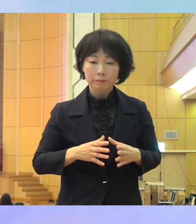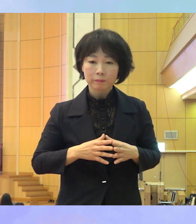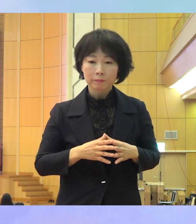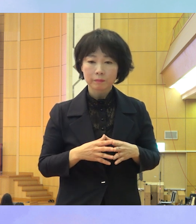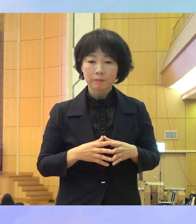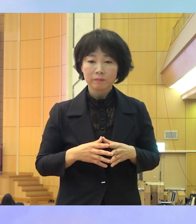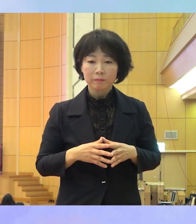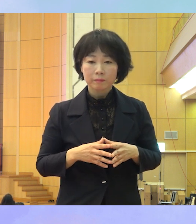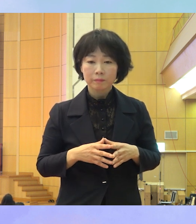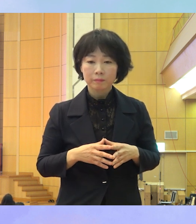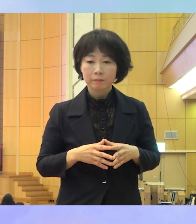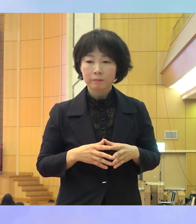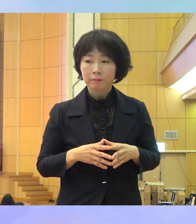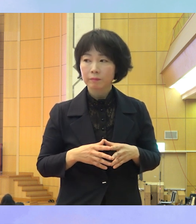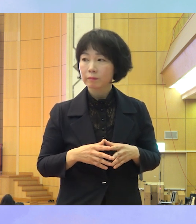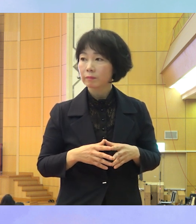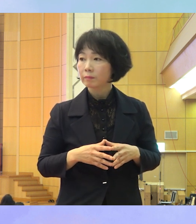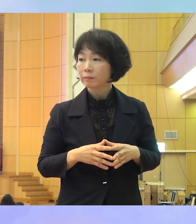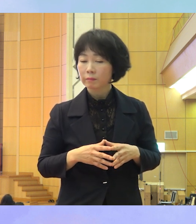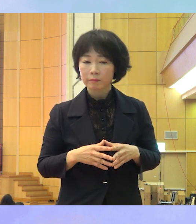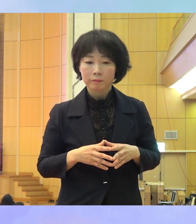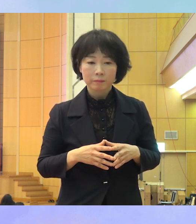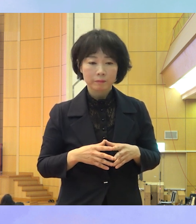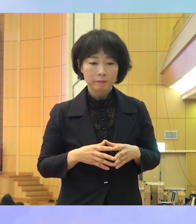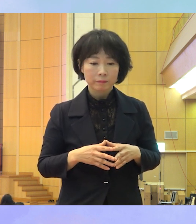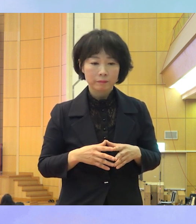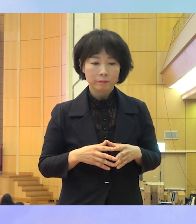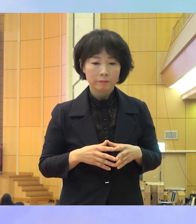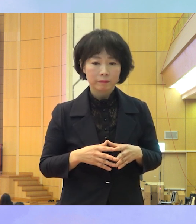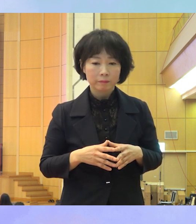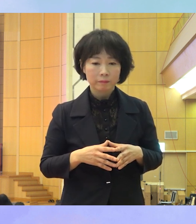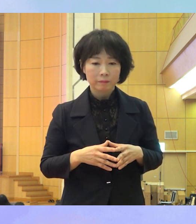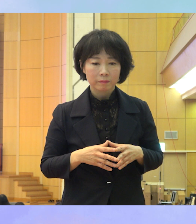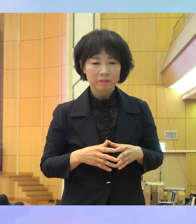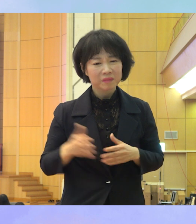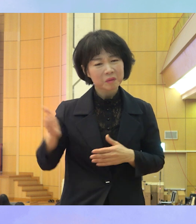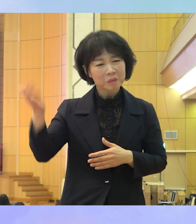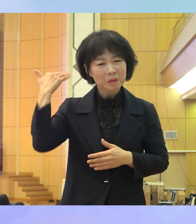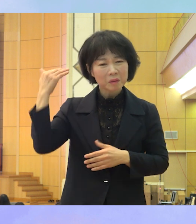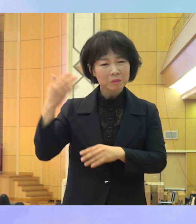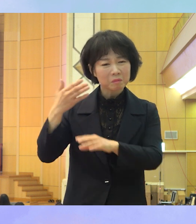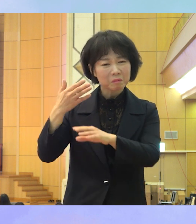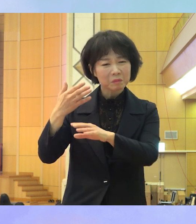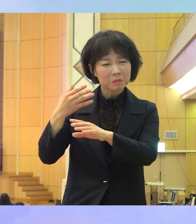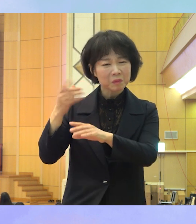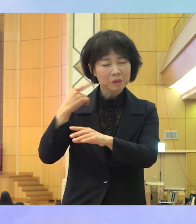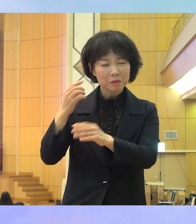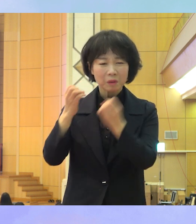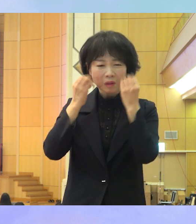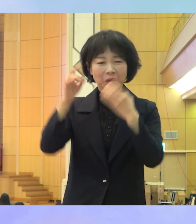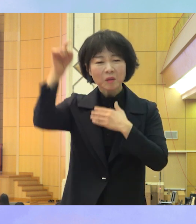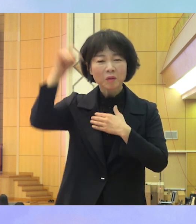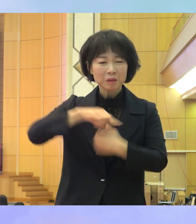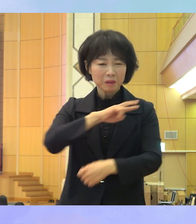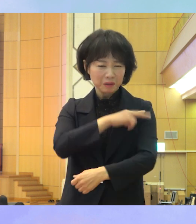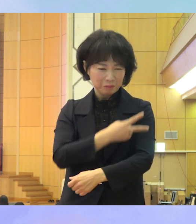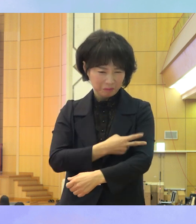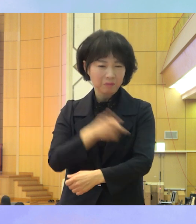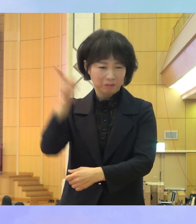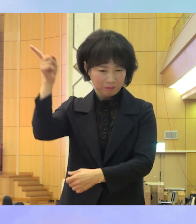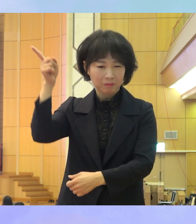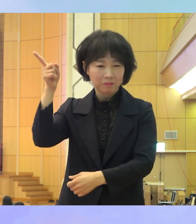신천지에서 발간한 소위 말하면 신문이에요. 거기에서 이제 이 게재를